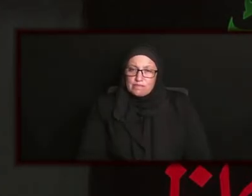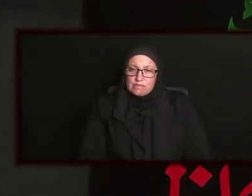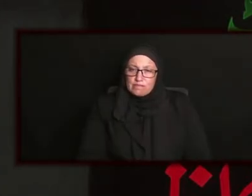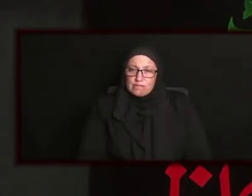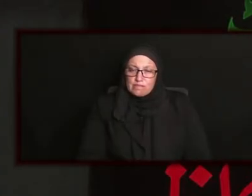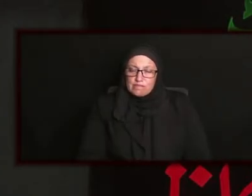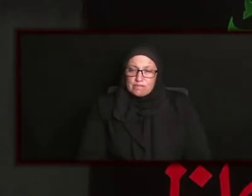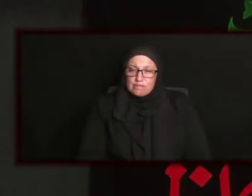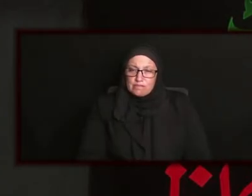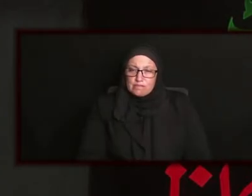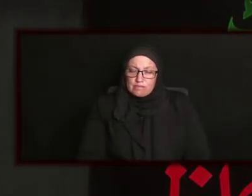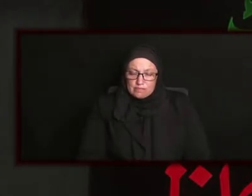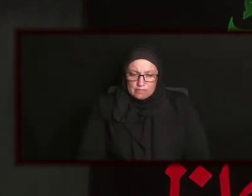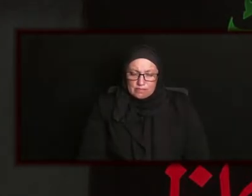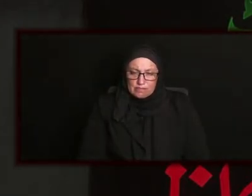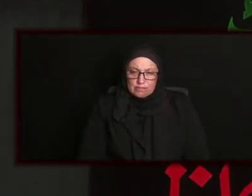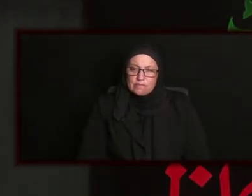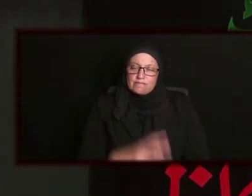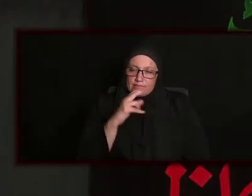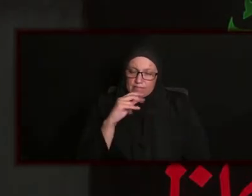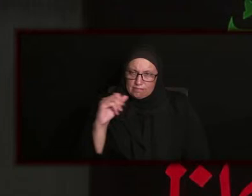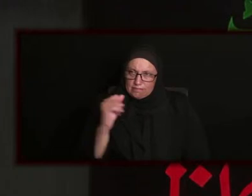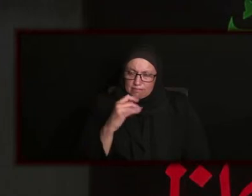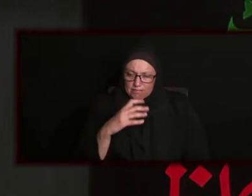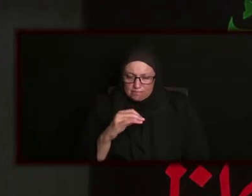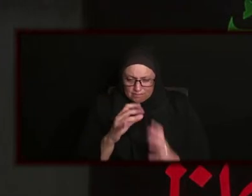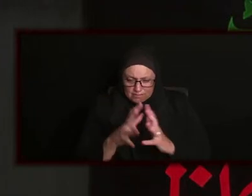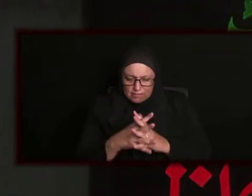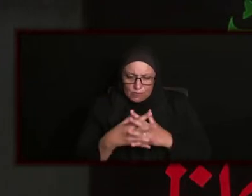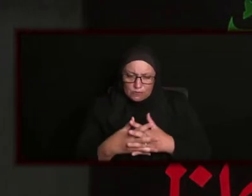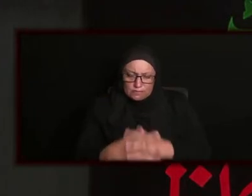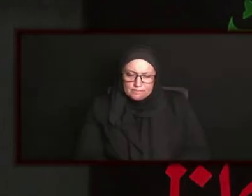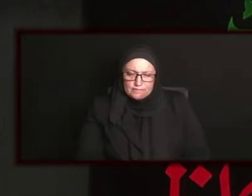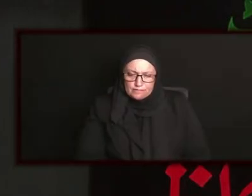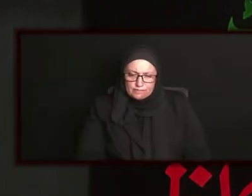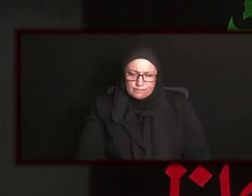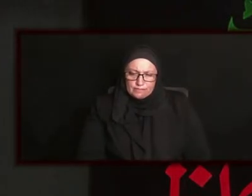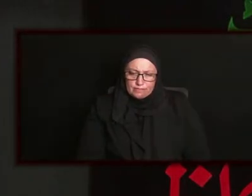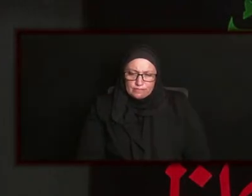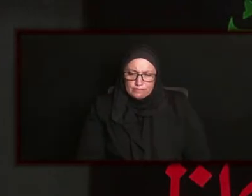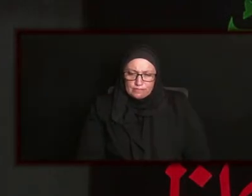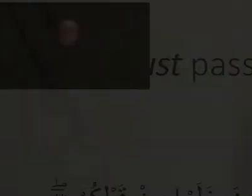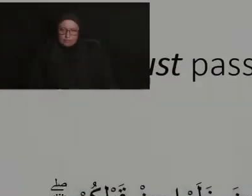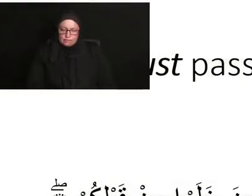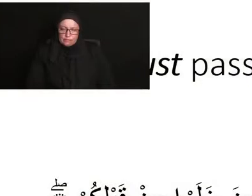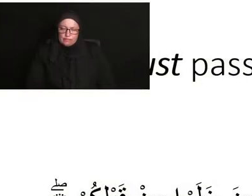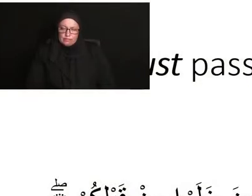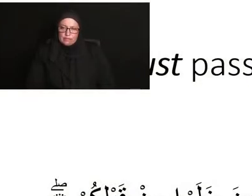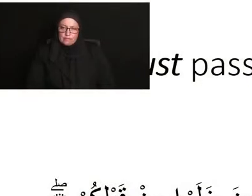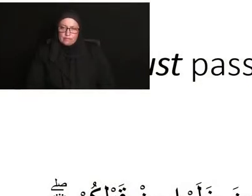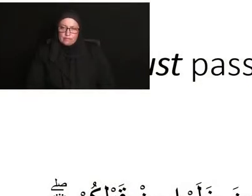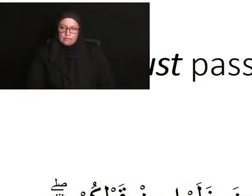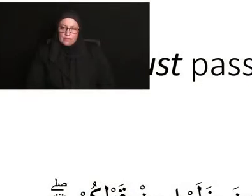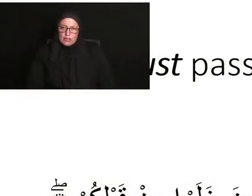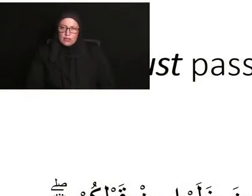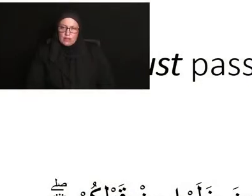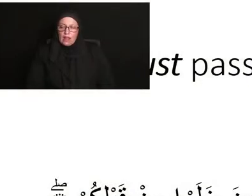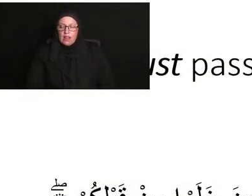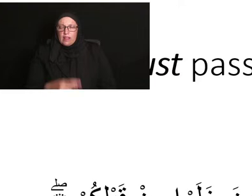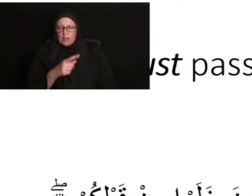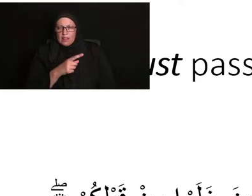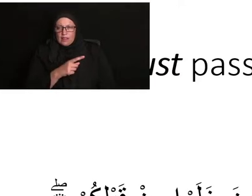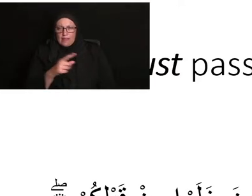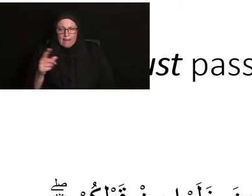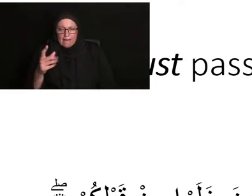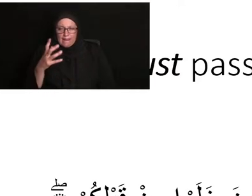حَتَّى يَقُولَ الرَّسُولُ وَالَّذِينَ آمَنُوا مَعَهُ مَتَى نَصْرُ اللَّهِ. To the extent